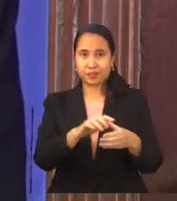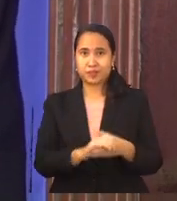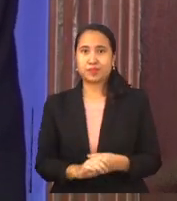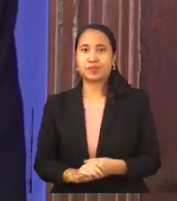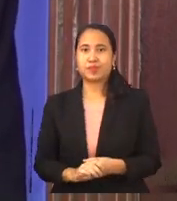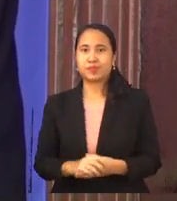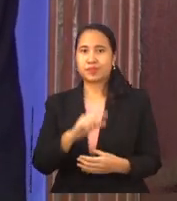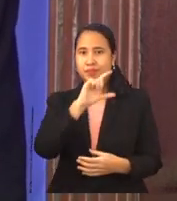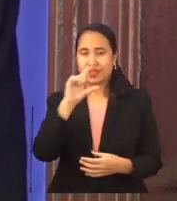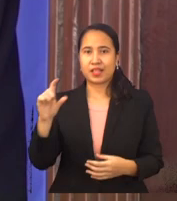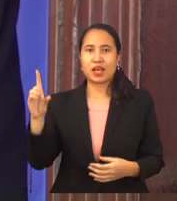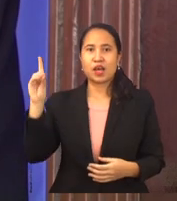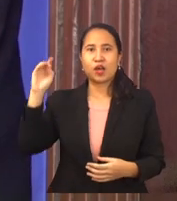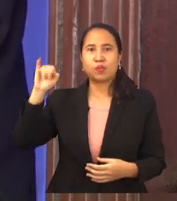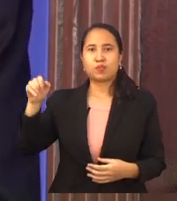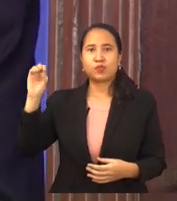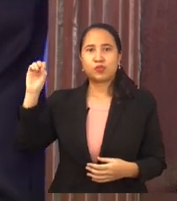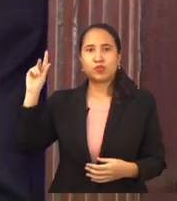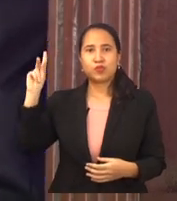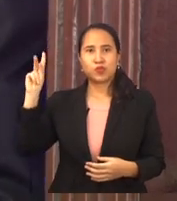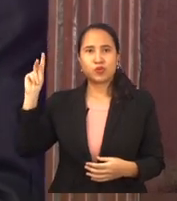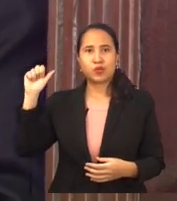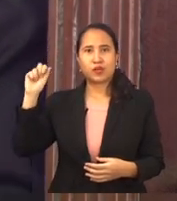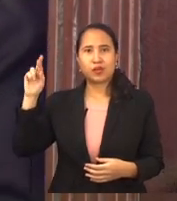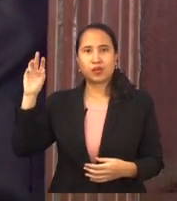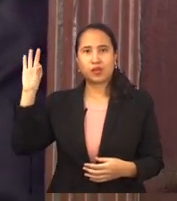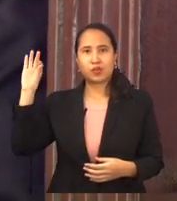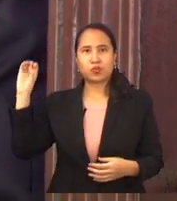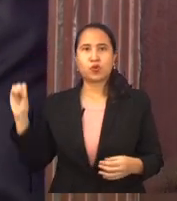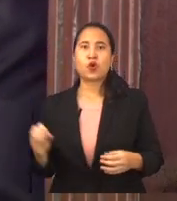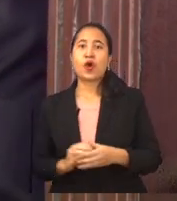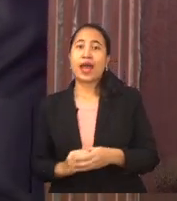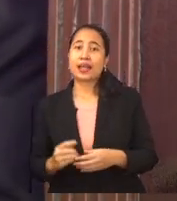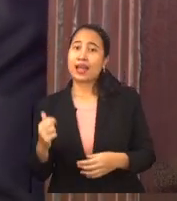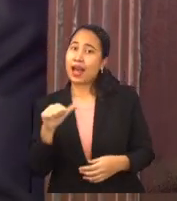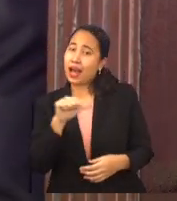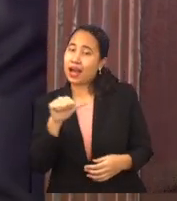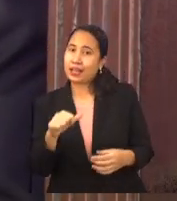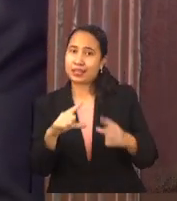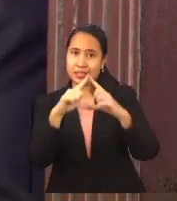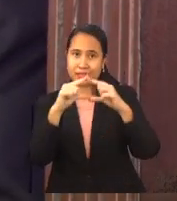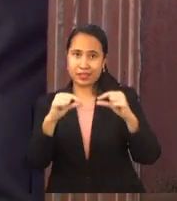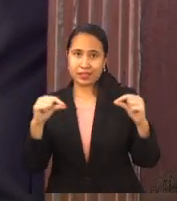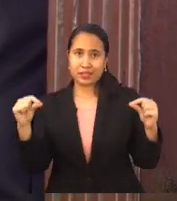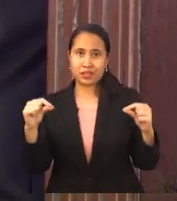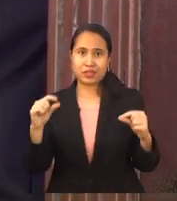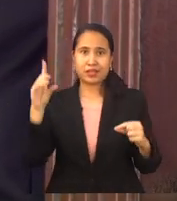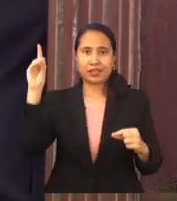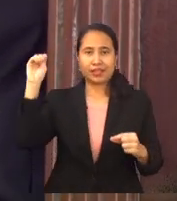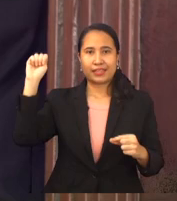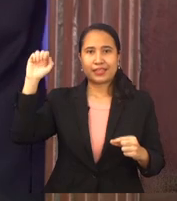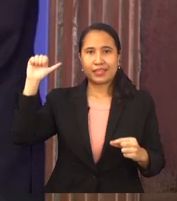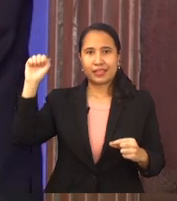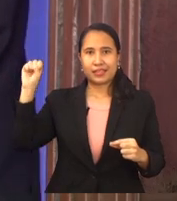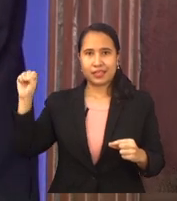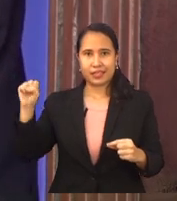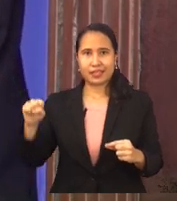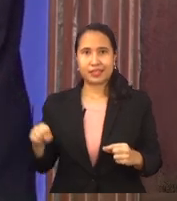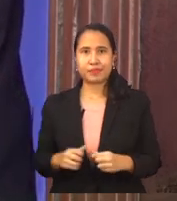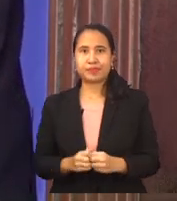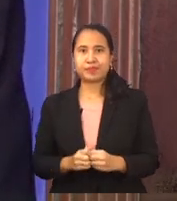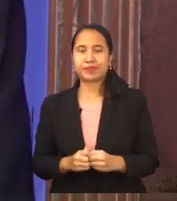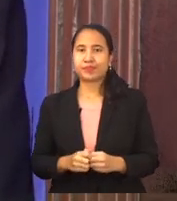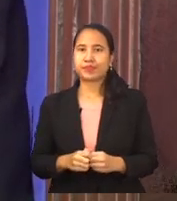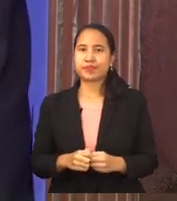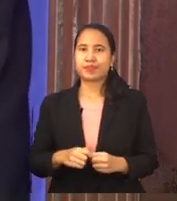Jokarto, en de plaatsvervangend leden, meester Bin Soyo, meester